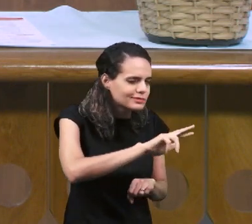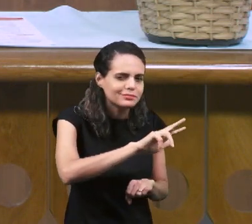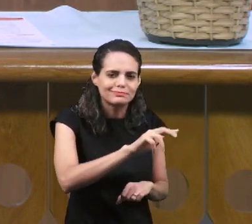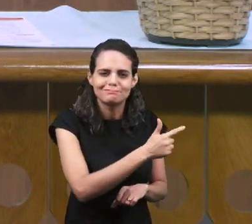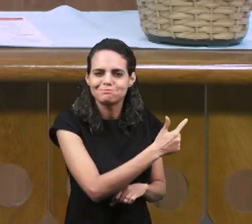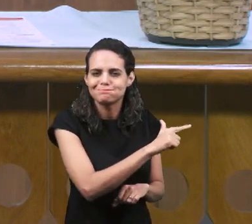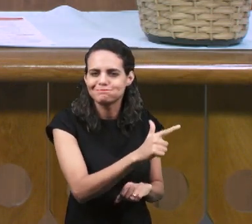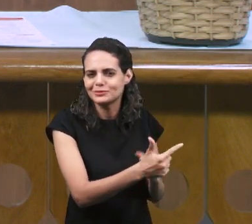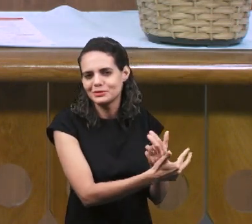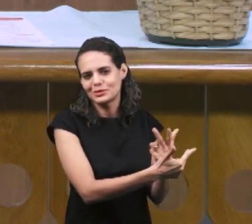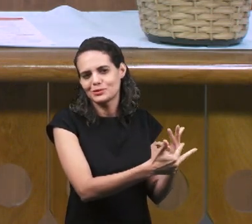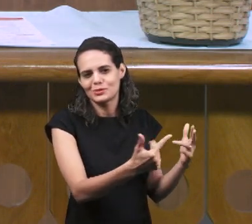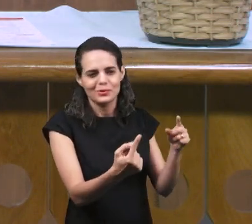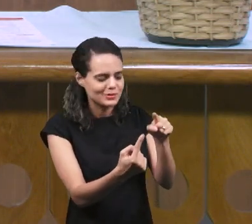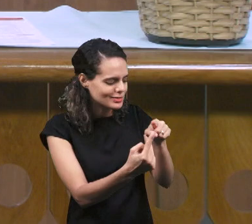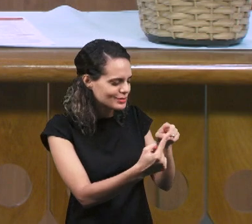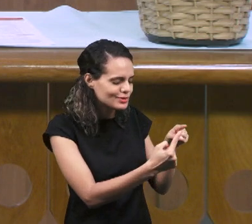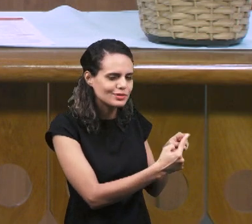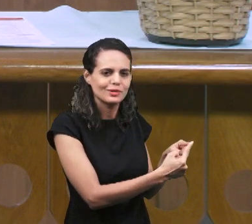devenu